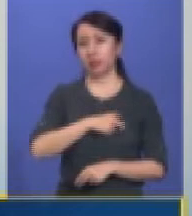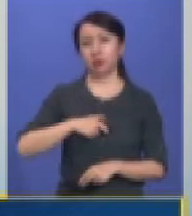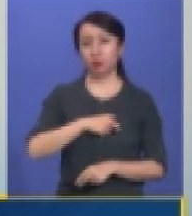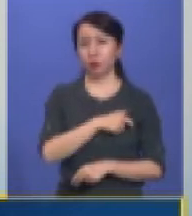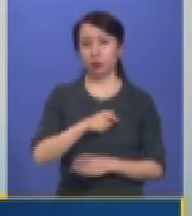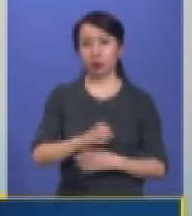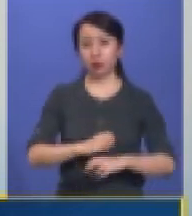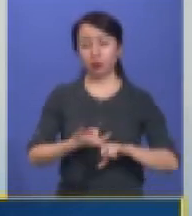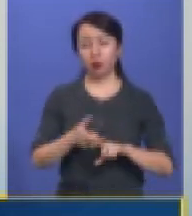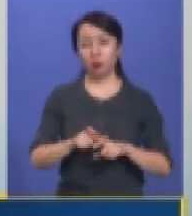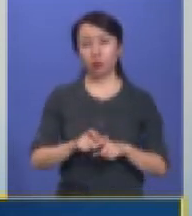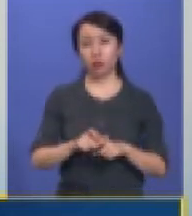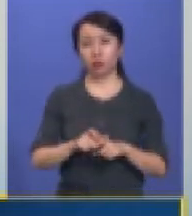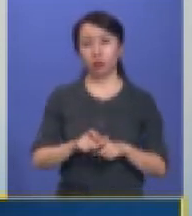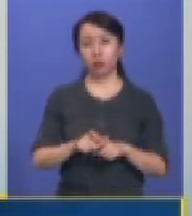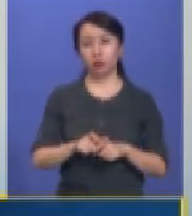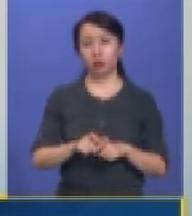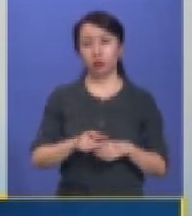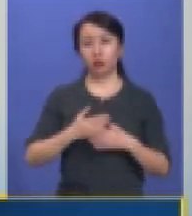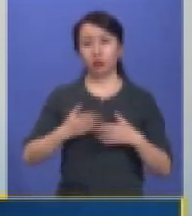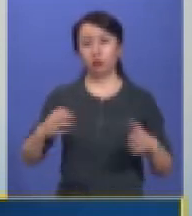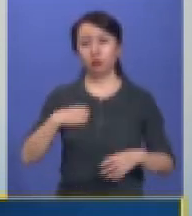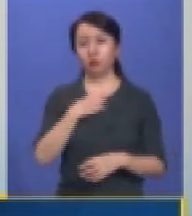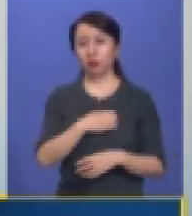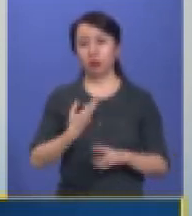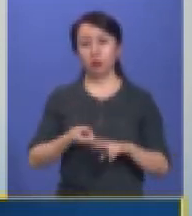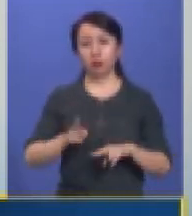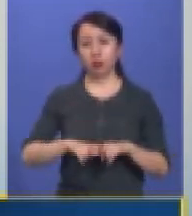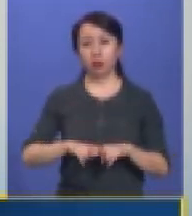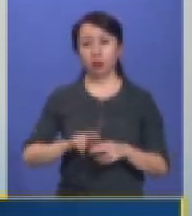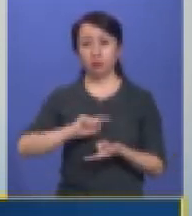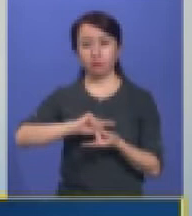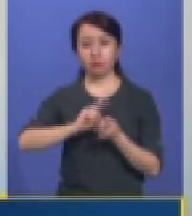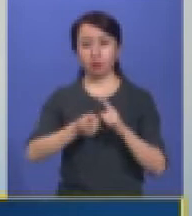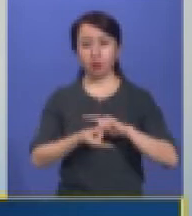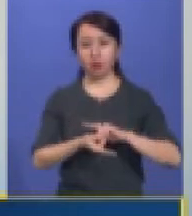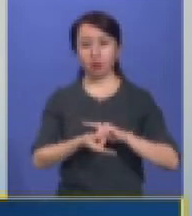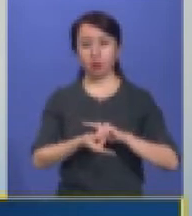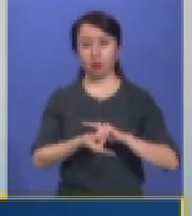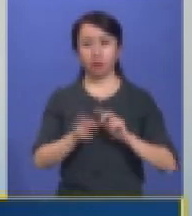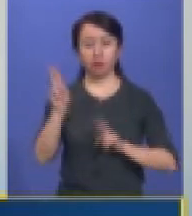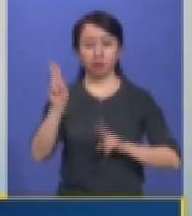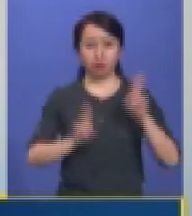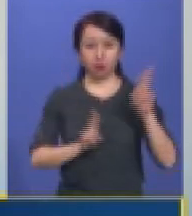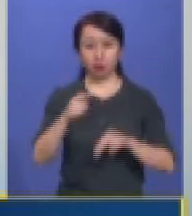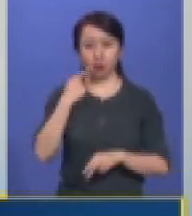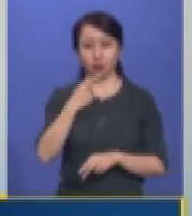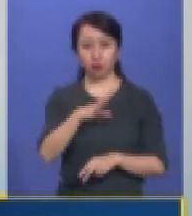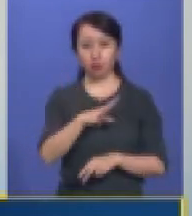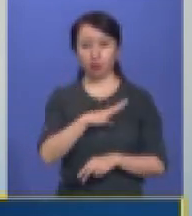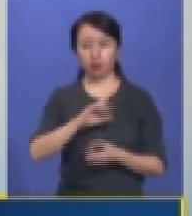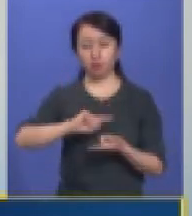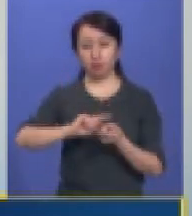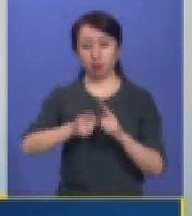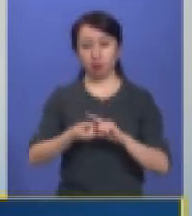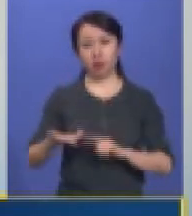это очень имеет огромное значение, потому что меняются положения, как уже говорилось,